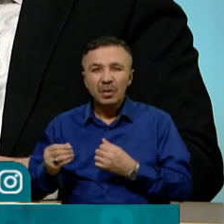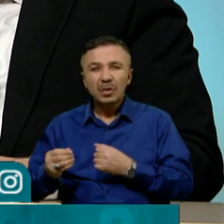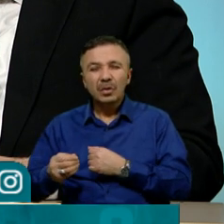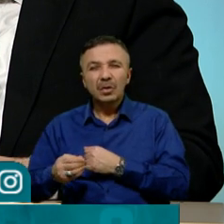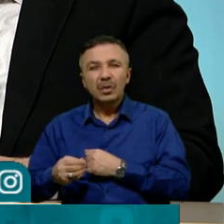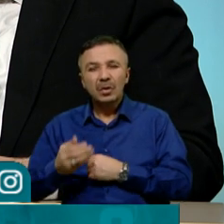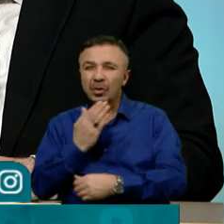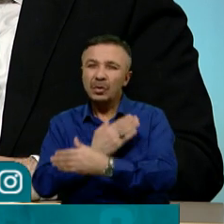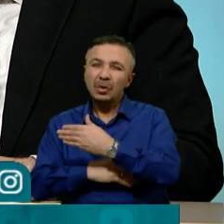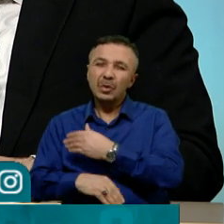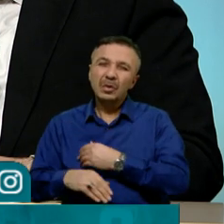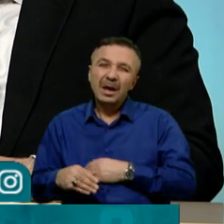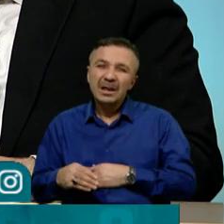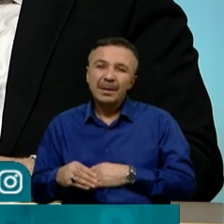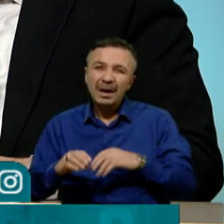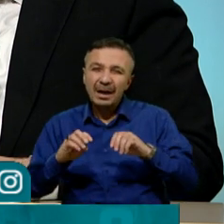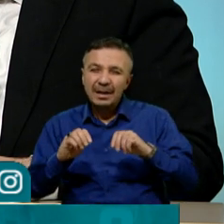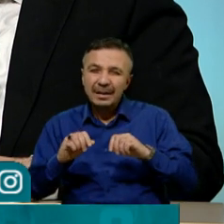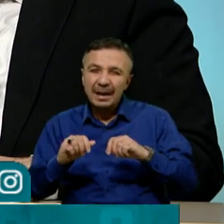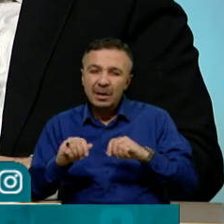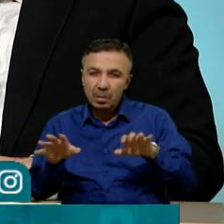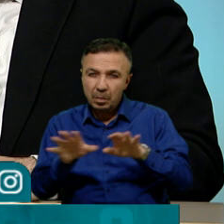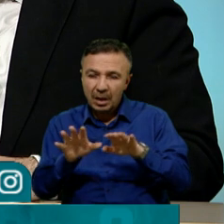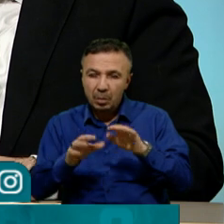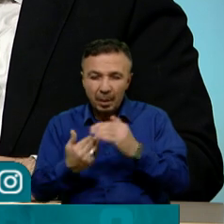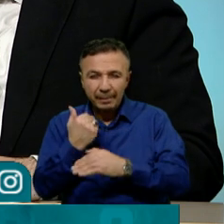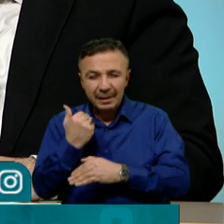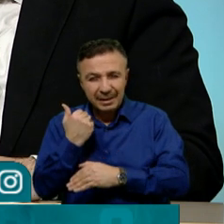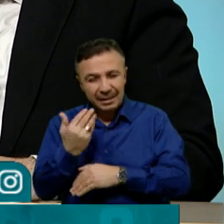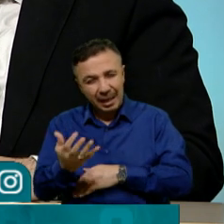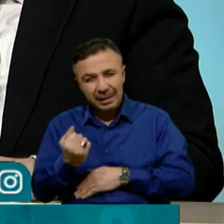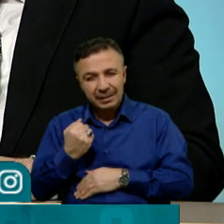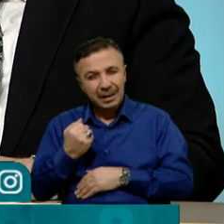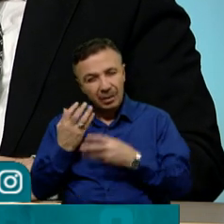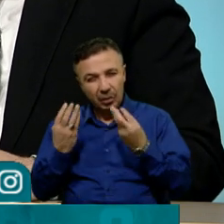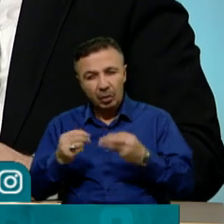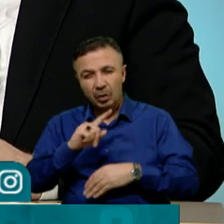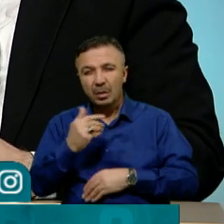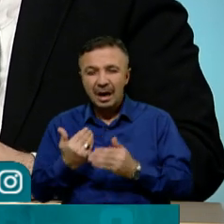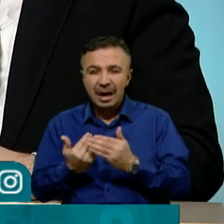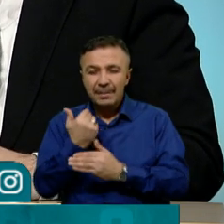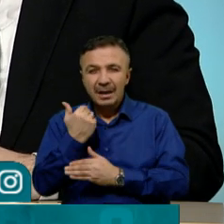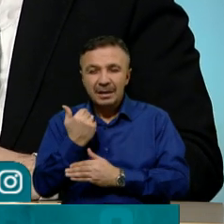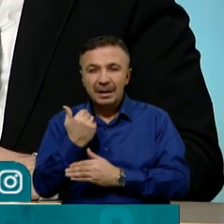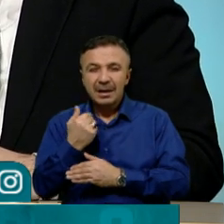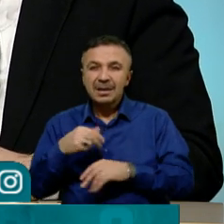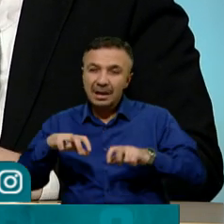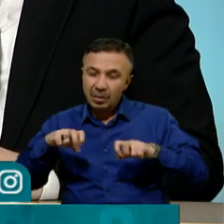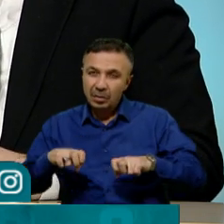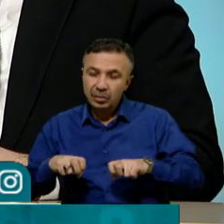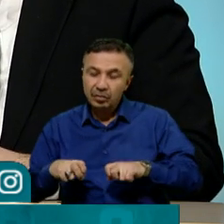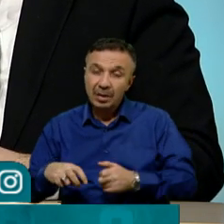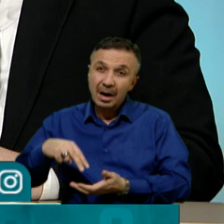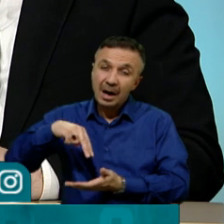kendimi yapsam mı diye bir sorayım dedim Çünkü abdest alırken sandalye oturdun mu kalkarken bu